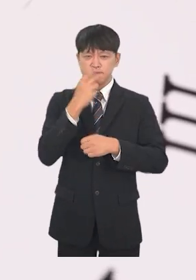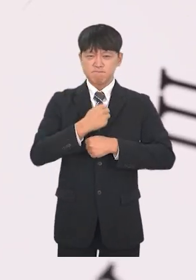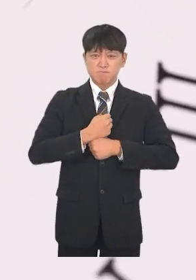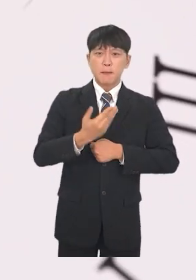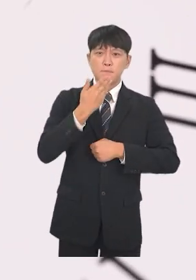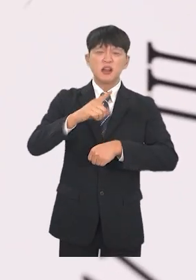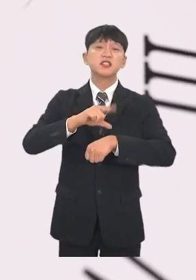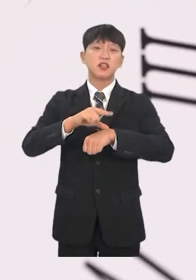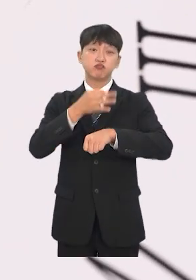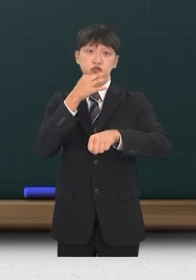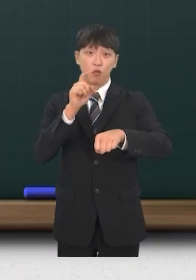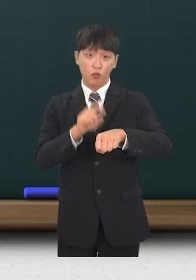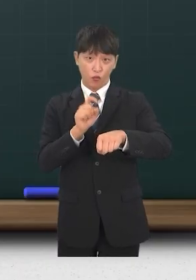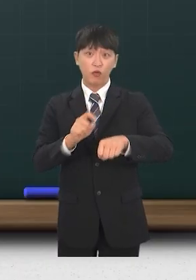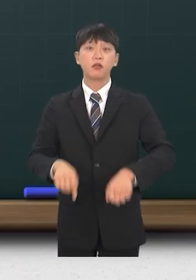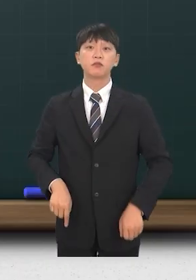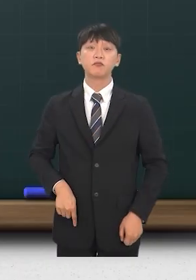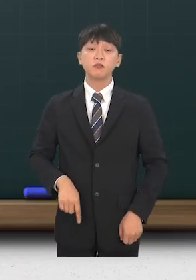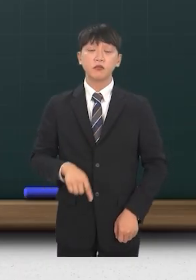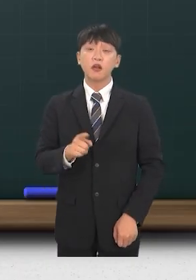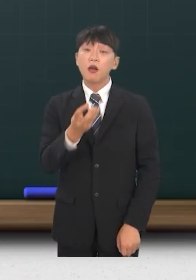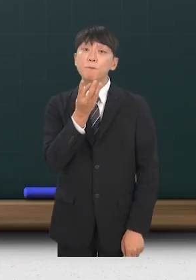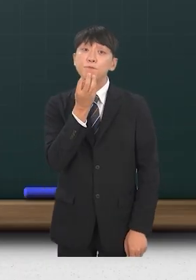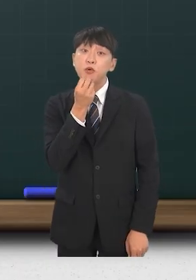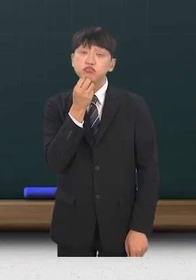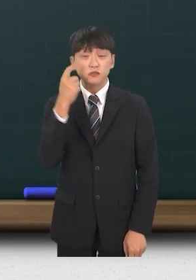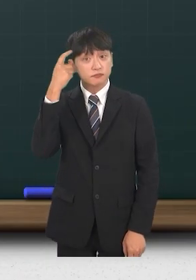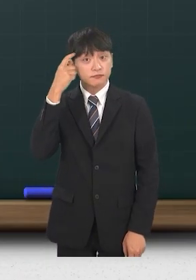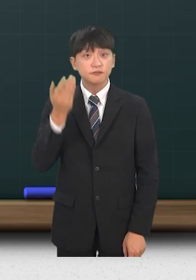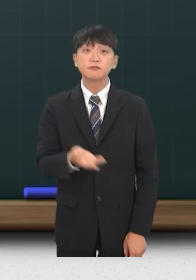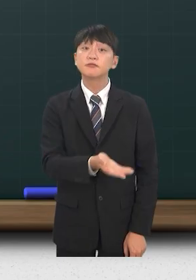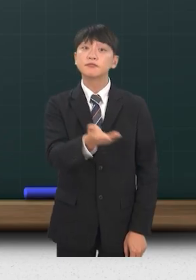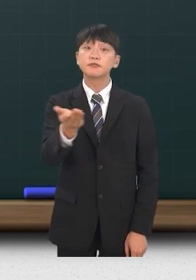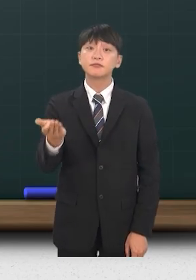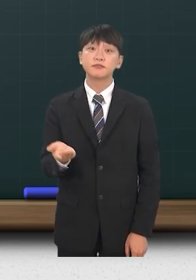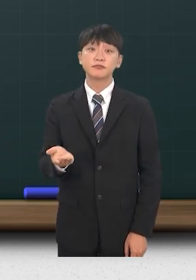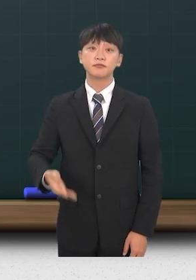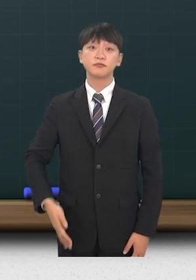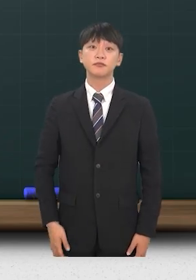있는 시간을 말합니다. 화재 발생 시 골든타임은 몇 분일까요?